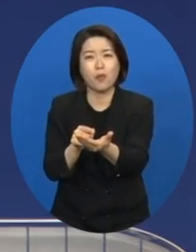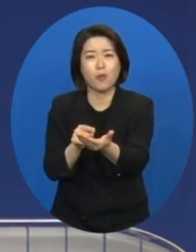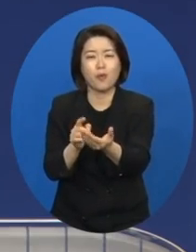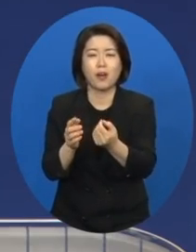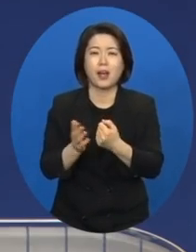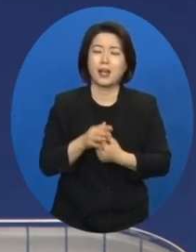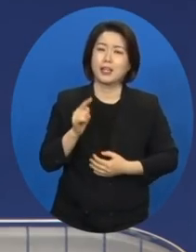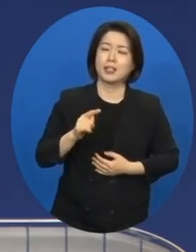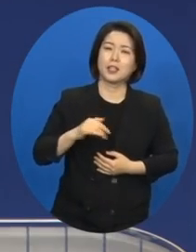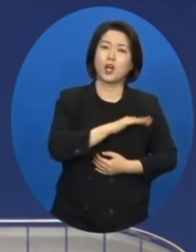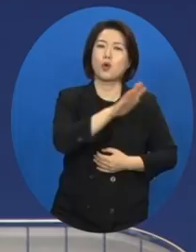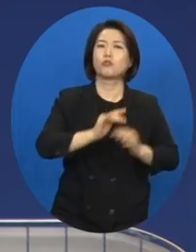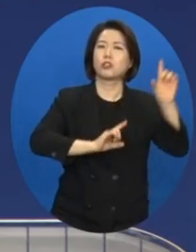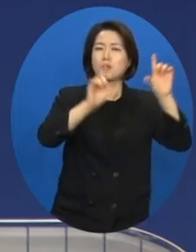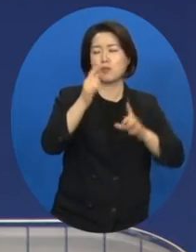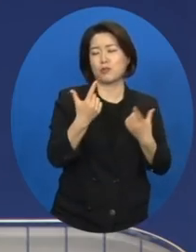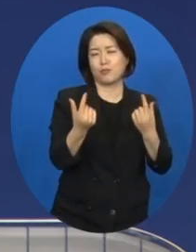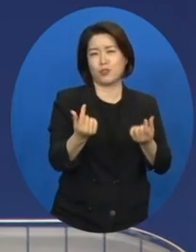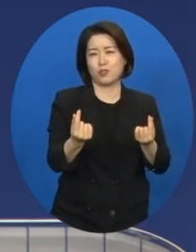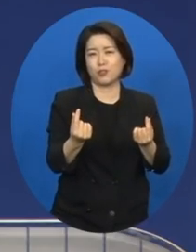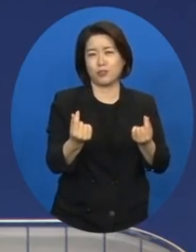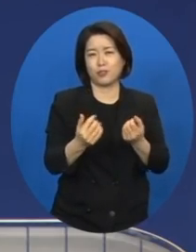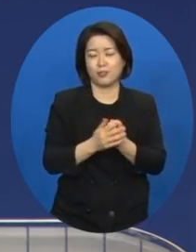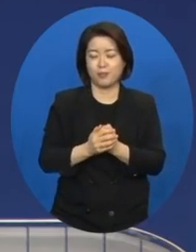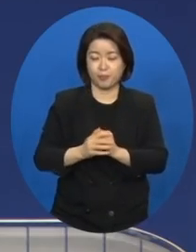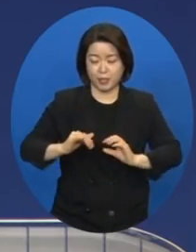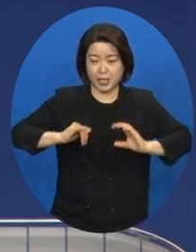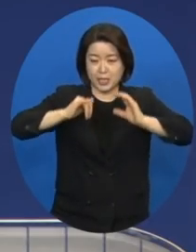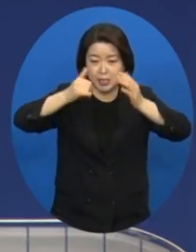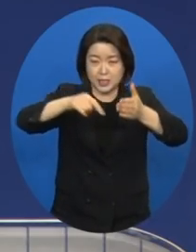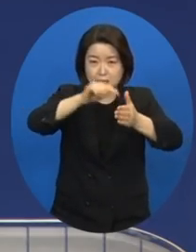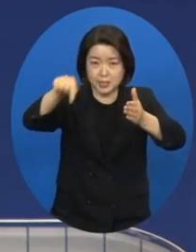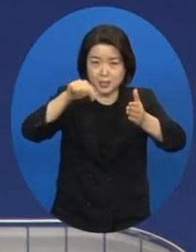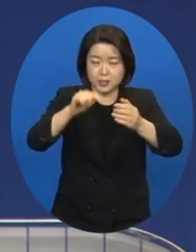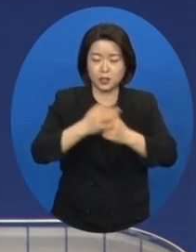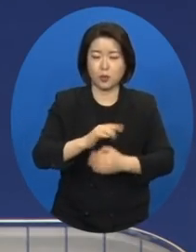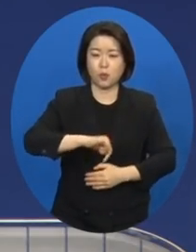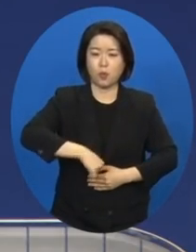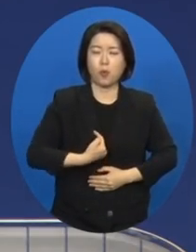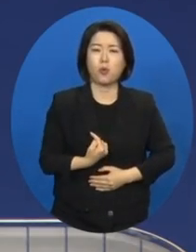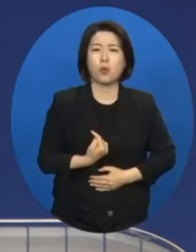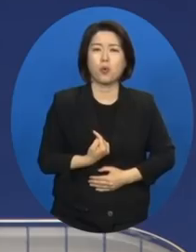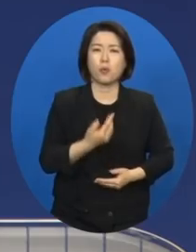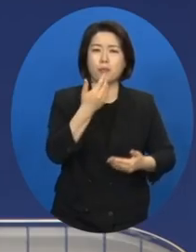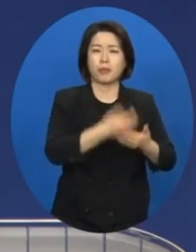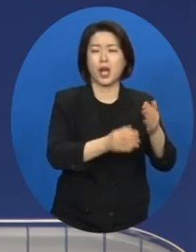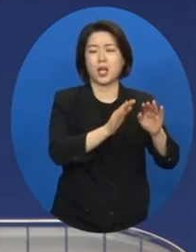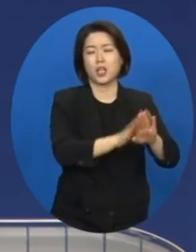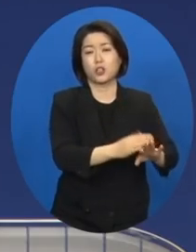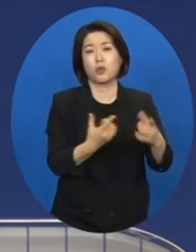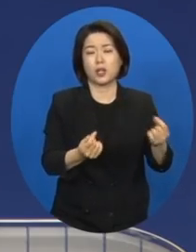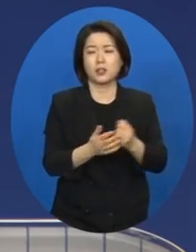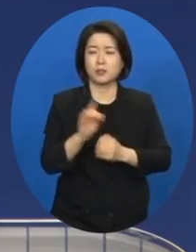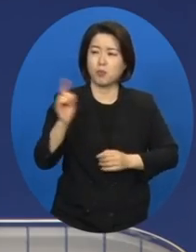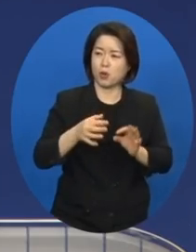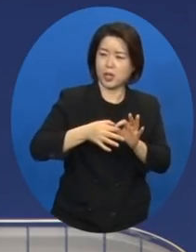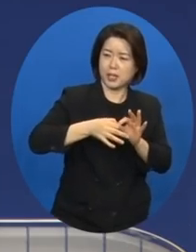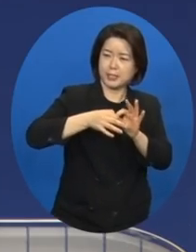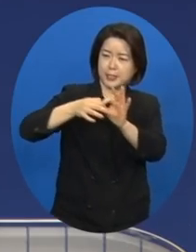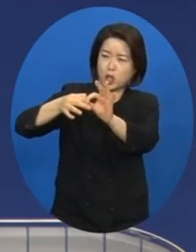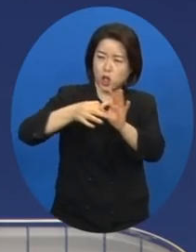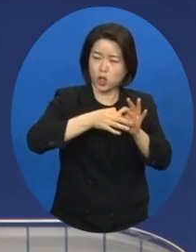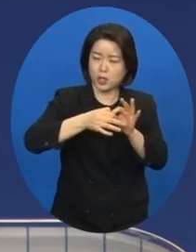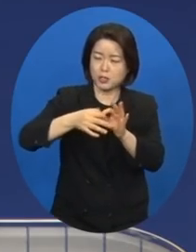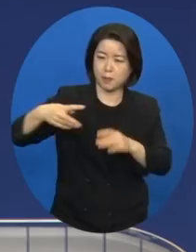혹시 그것이 우리의 모습 아닌가, 이 세상 속에 홀로 남겨진 듯한 느낌, 무언가 연결되어 있던 것에서 끊어진